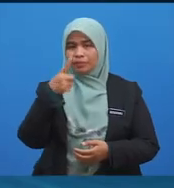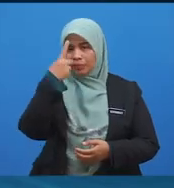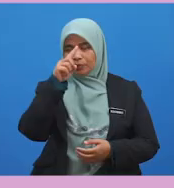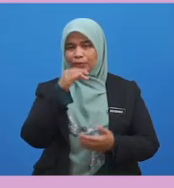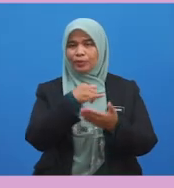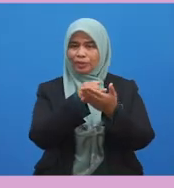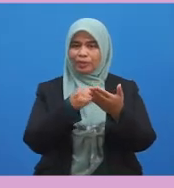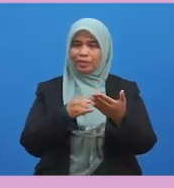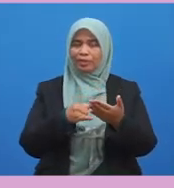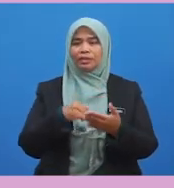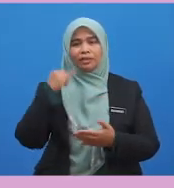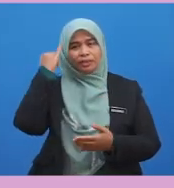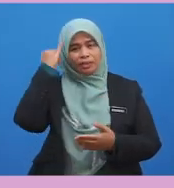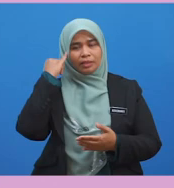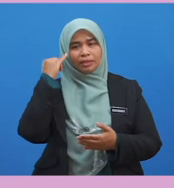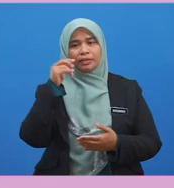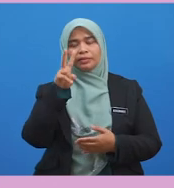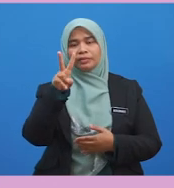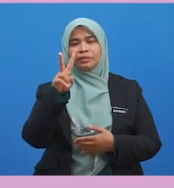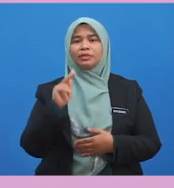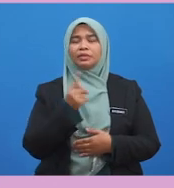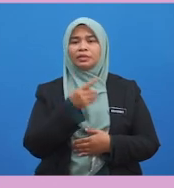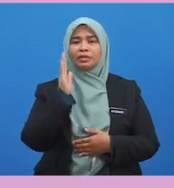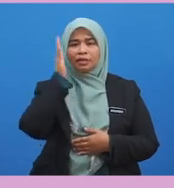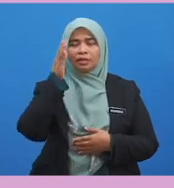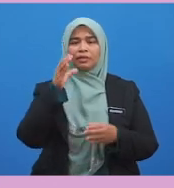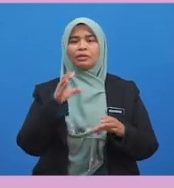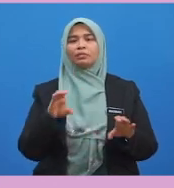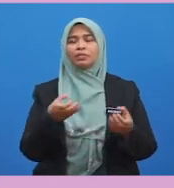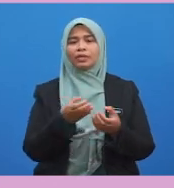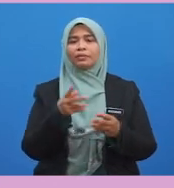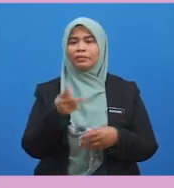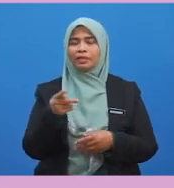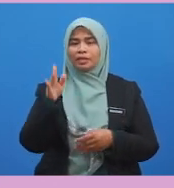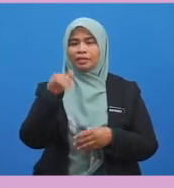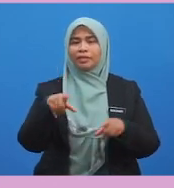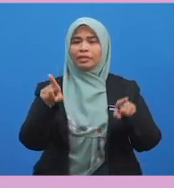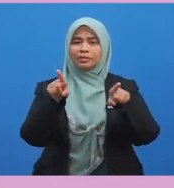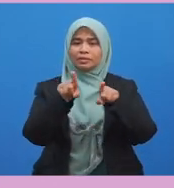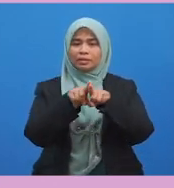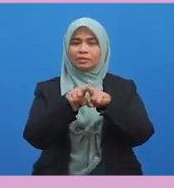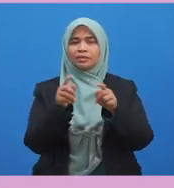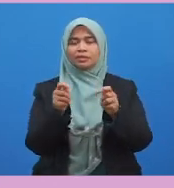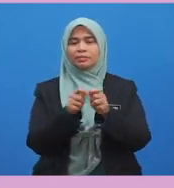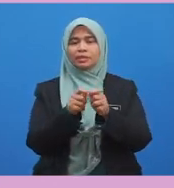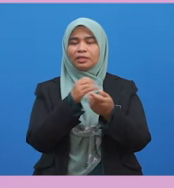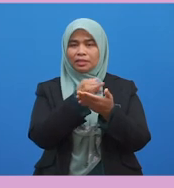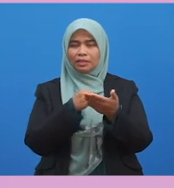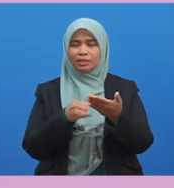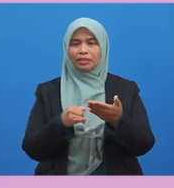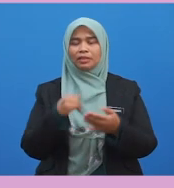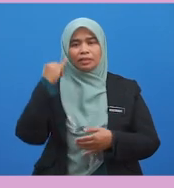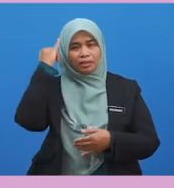Murid-murid, untuk lakaran idea kedua, juga kita akan melakukan perkara yang sama seperti lakaran